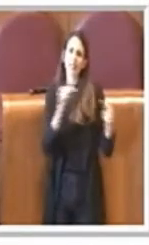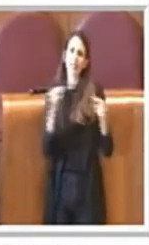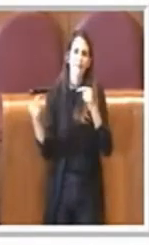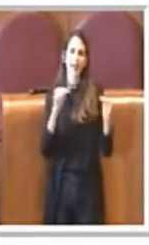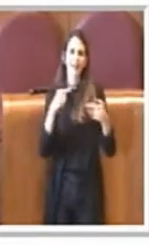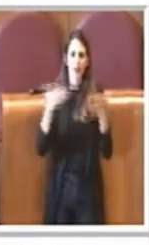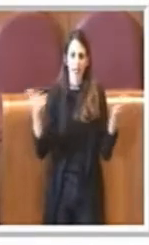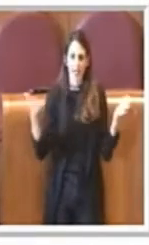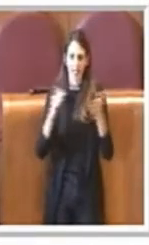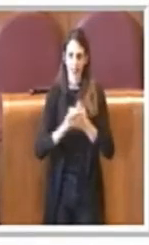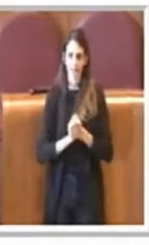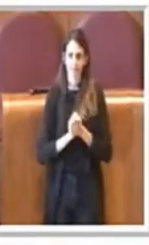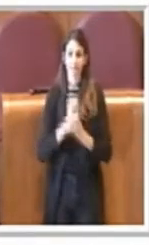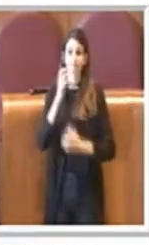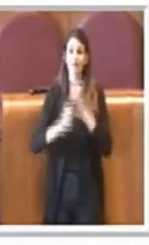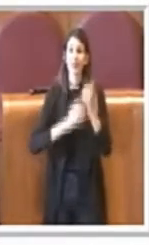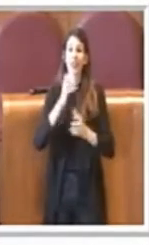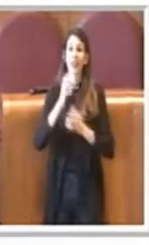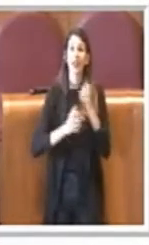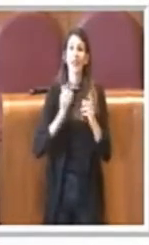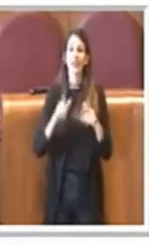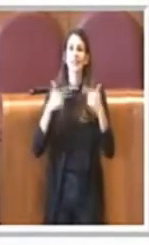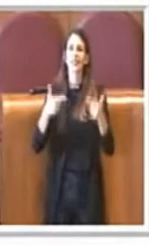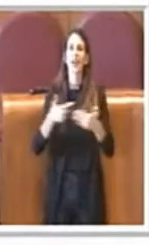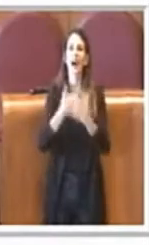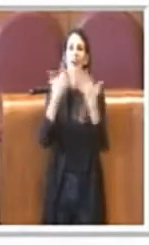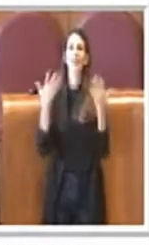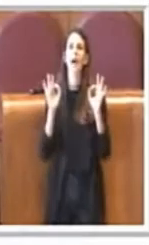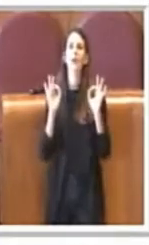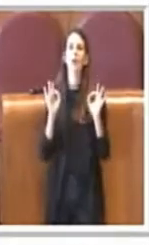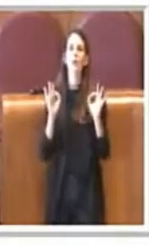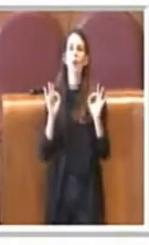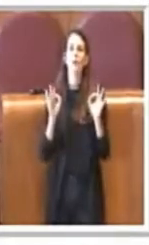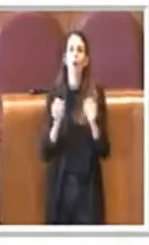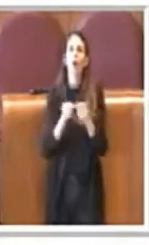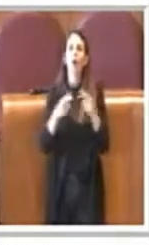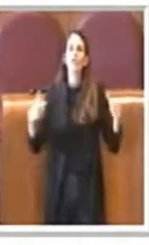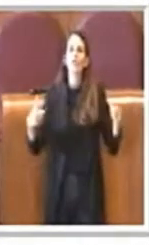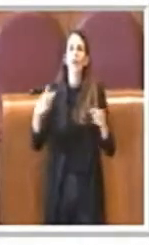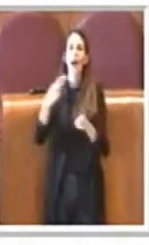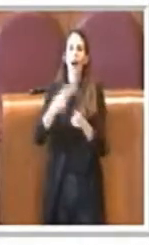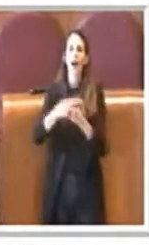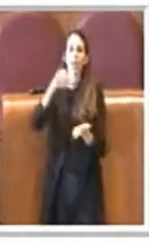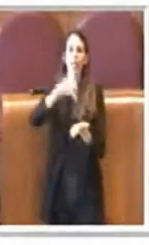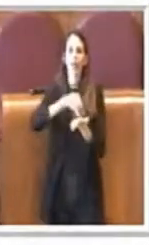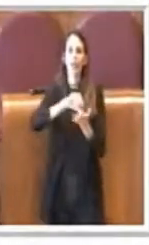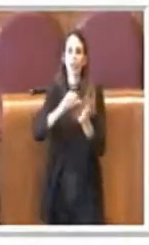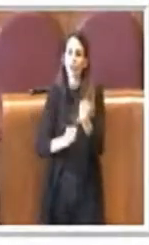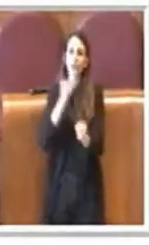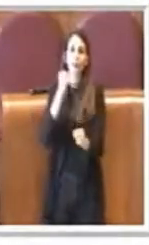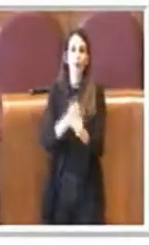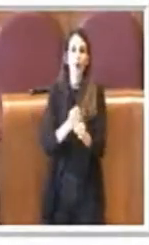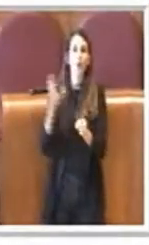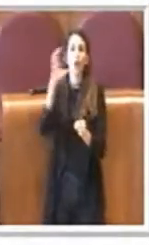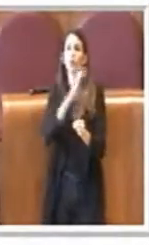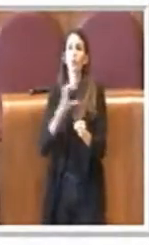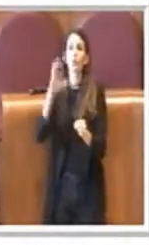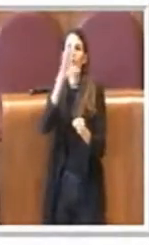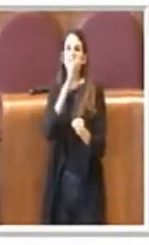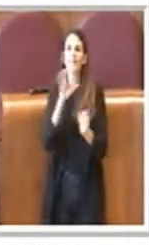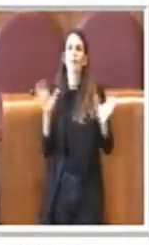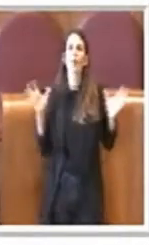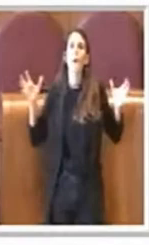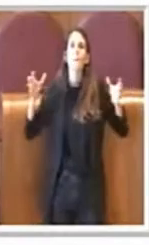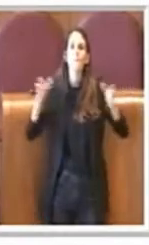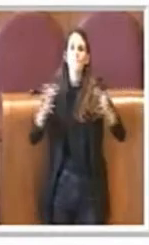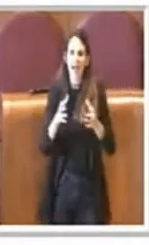nudo quella che era fino a poco tempo fa la natura del centro storico della città di Roma, un centro storico con un turismo talvolta di massa, neanche